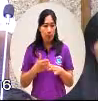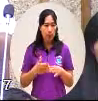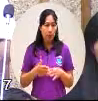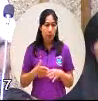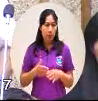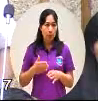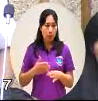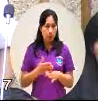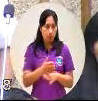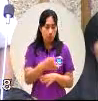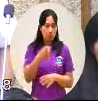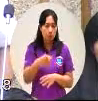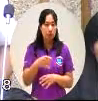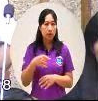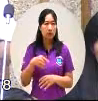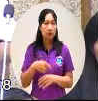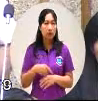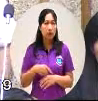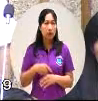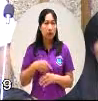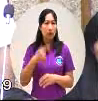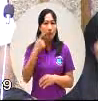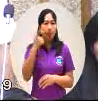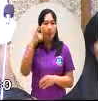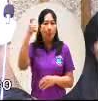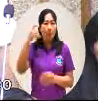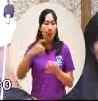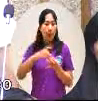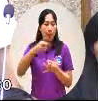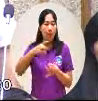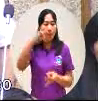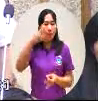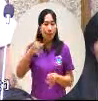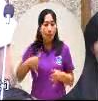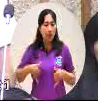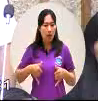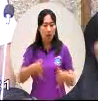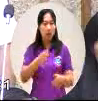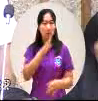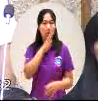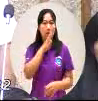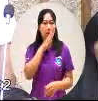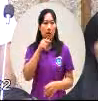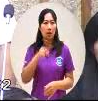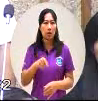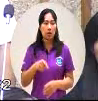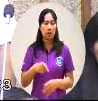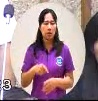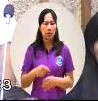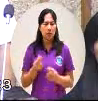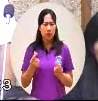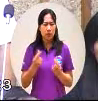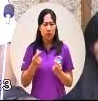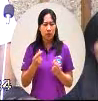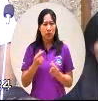这样的一个学习环境的话，就好像失去了一个身份证一样啊，何处是儿家了？所以